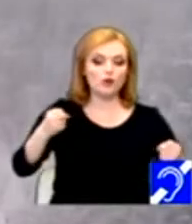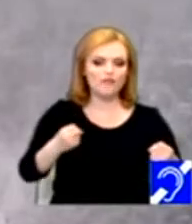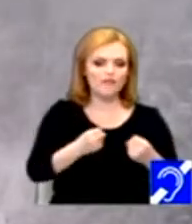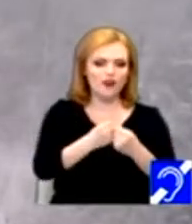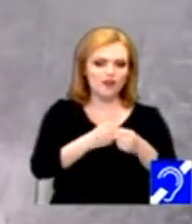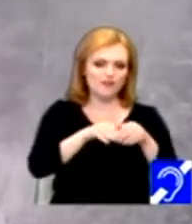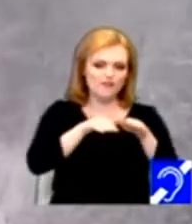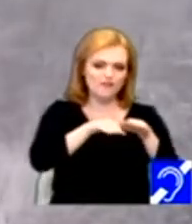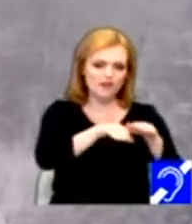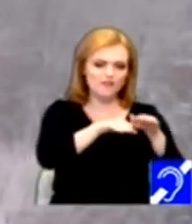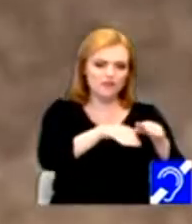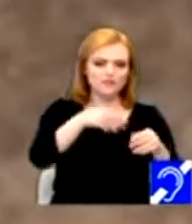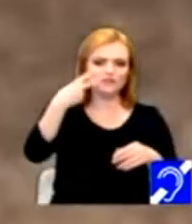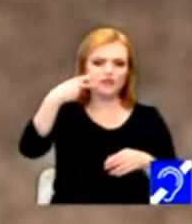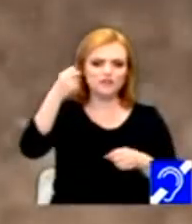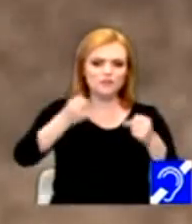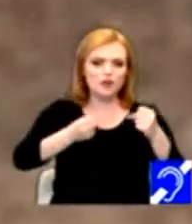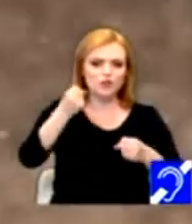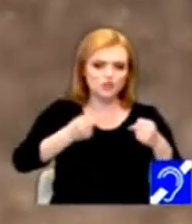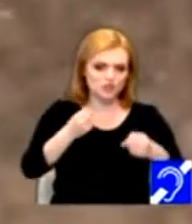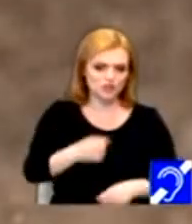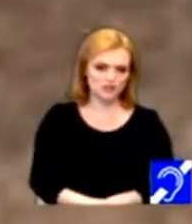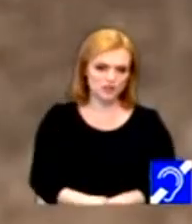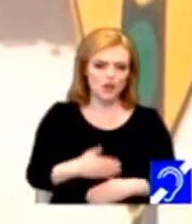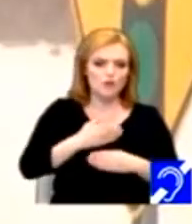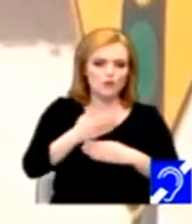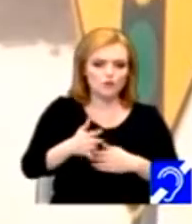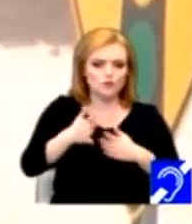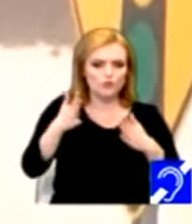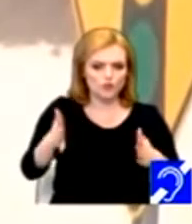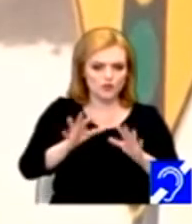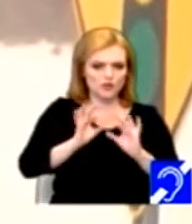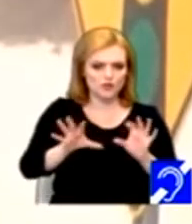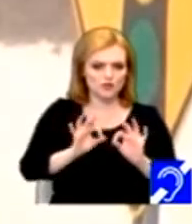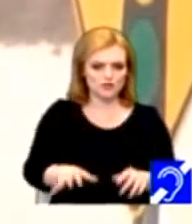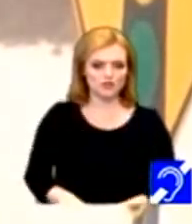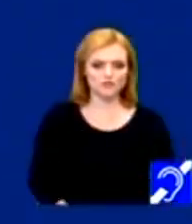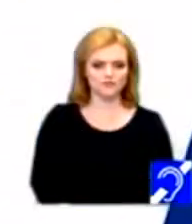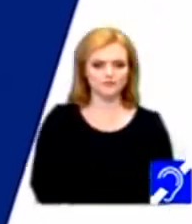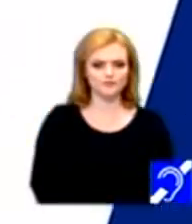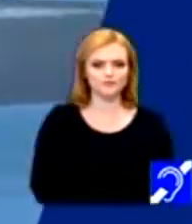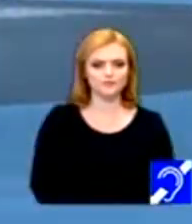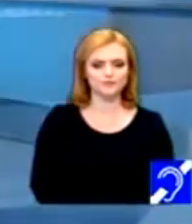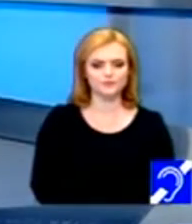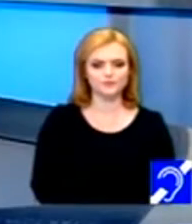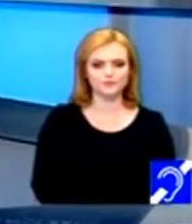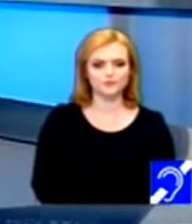fost implicate 20 de mașini. În telejurnal vă spunem că două persoane și-au pierdut viața și la New York.